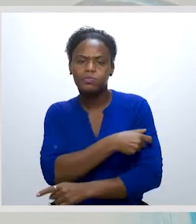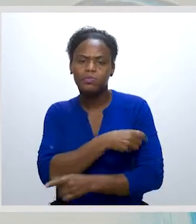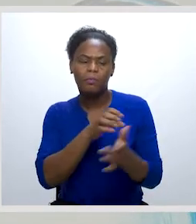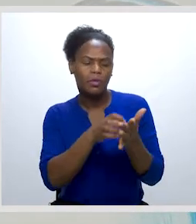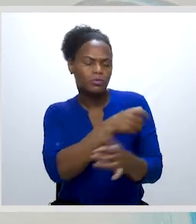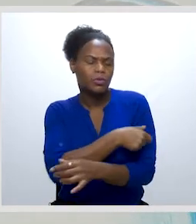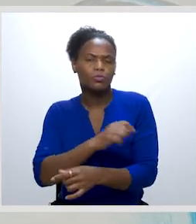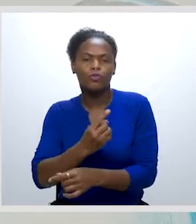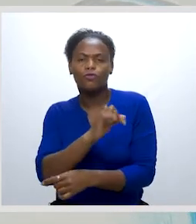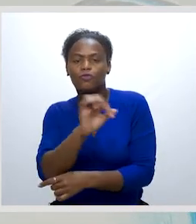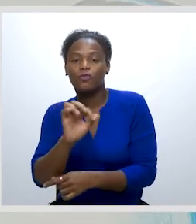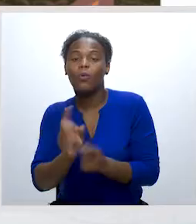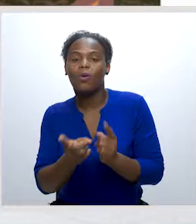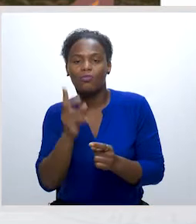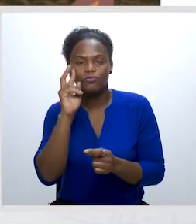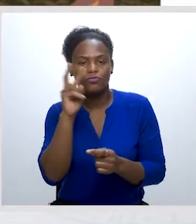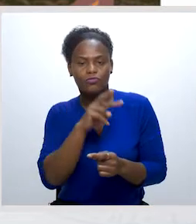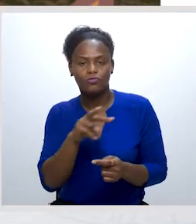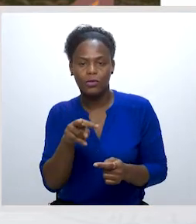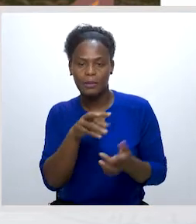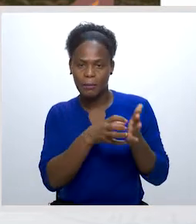vous? Qu'est-ce que vous voyez?